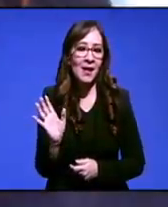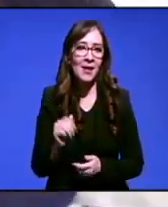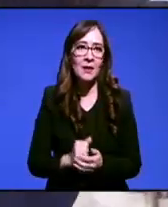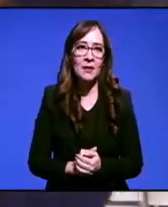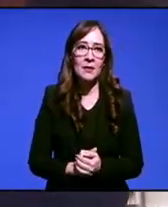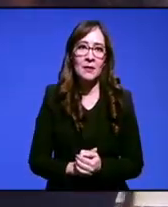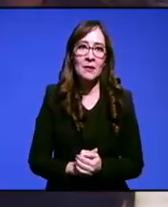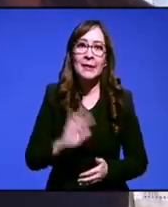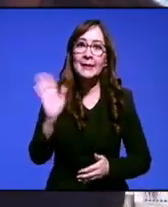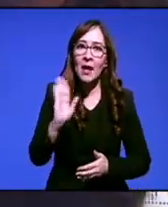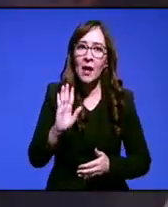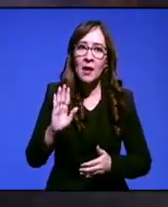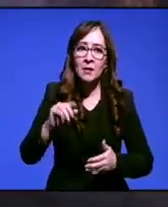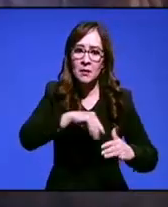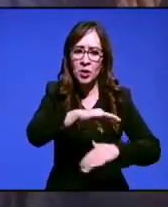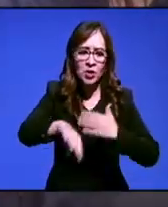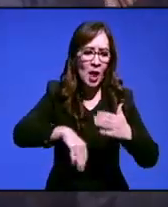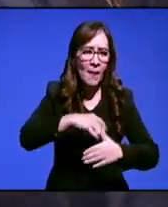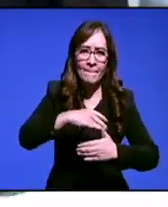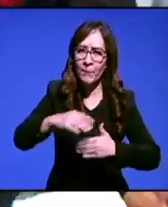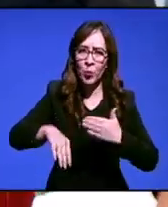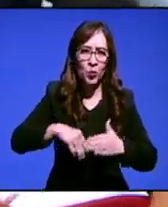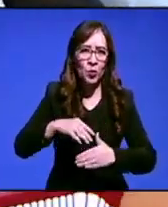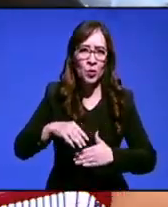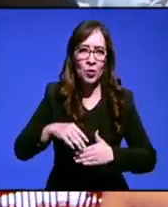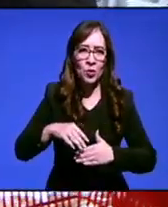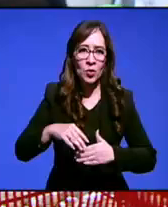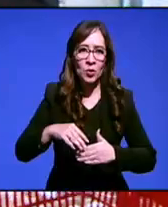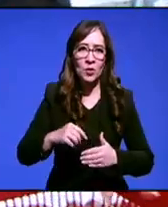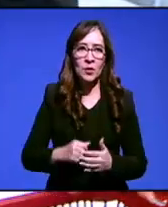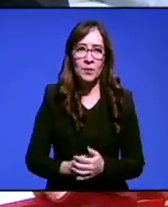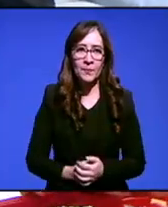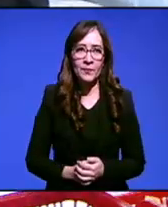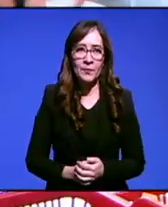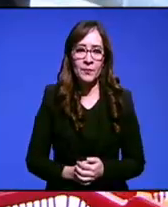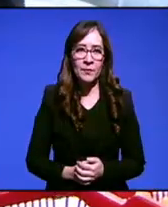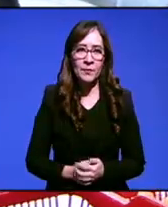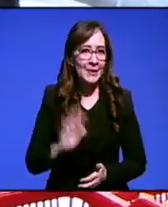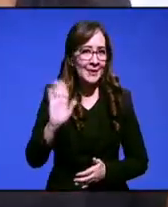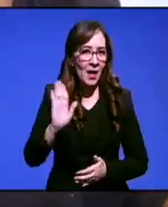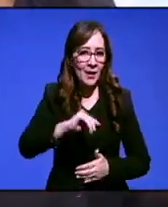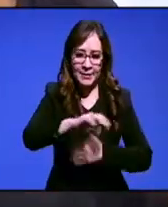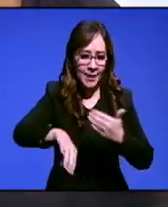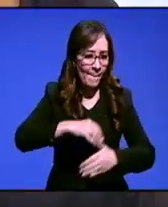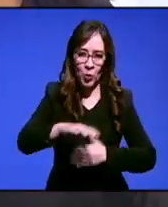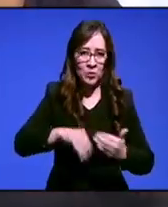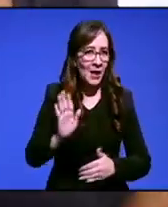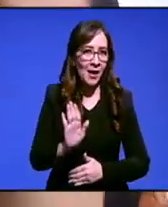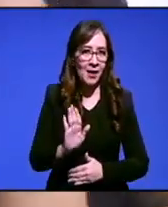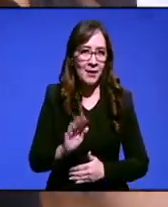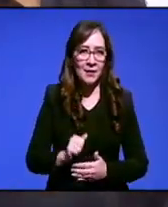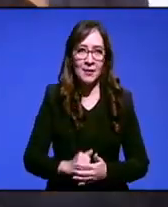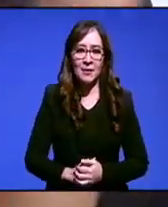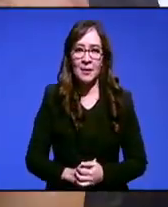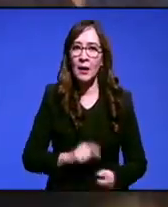jangan pernah dicampur seperti cabai ini, cabai rawit sama cabai ini. Jangan dicampur. Oke, jadi kalau